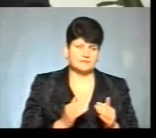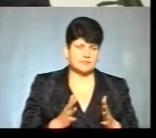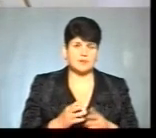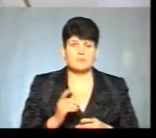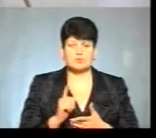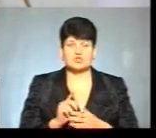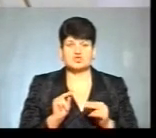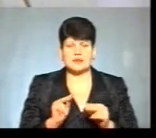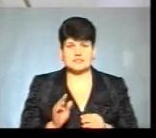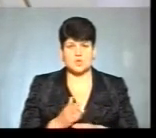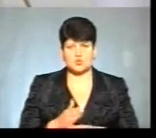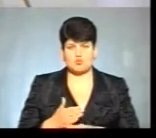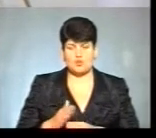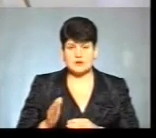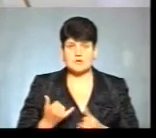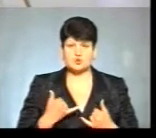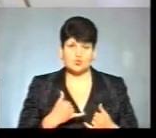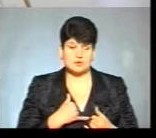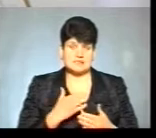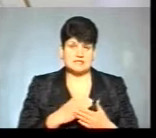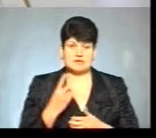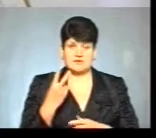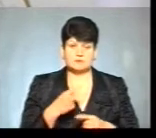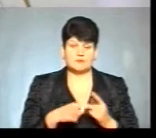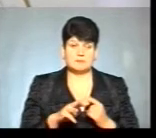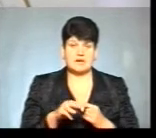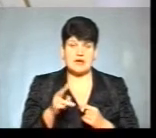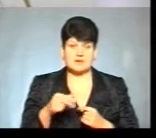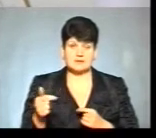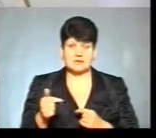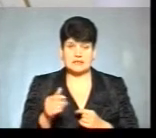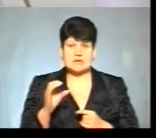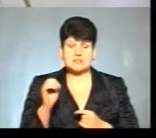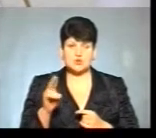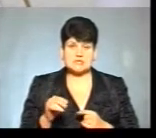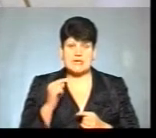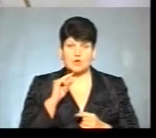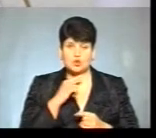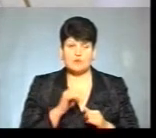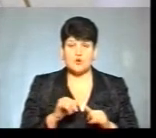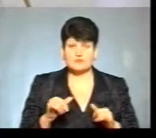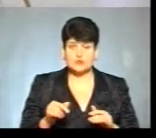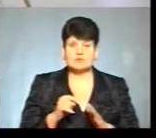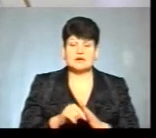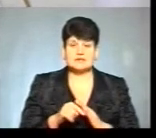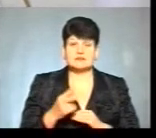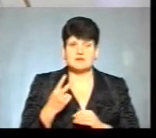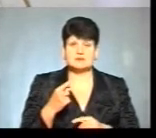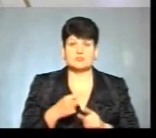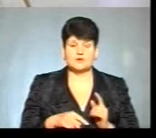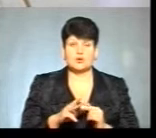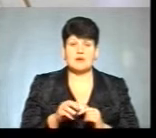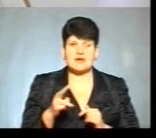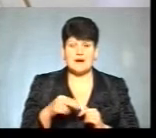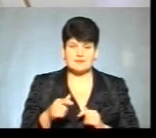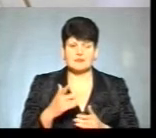чесний розподіл. Якщо в нас є закладено 2,5 мільярда гривень на соцекономрозвиток, відповідно ці 2,5 мільярда